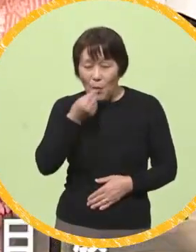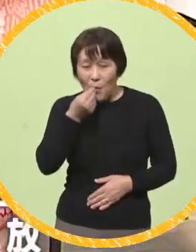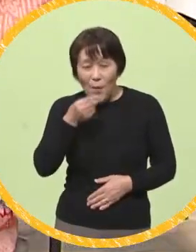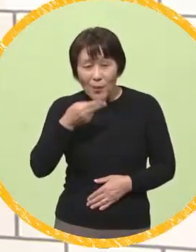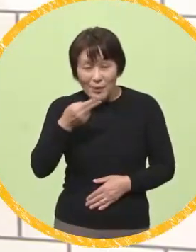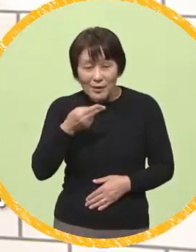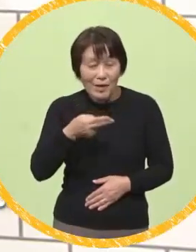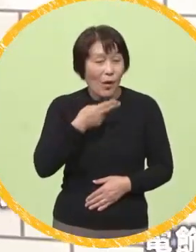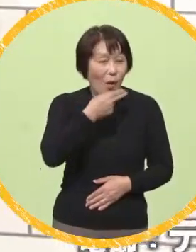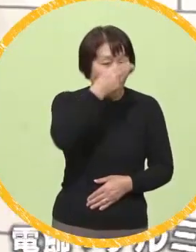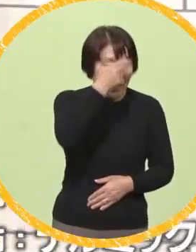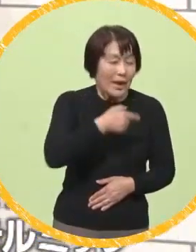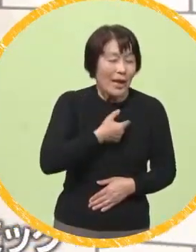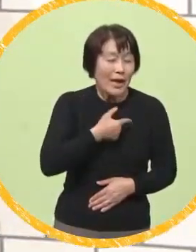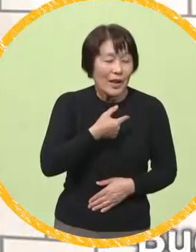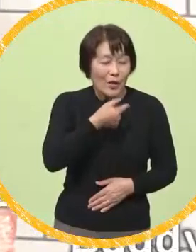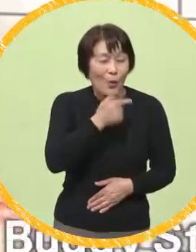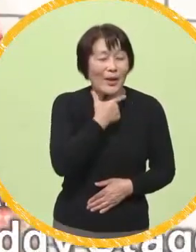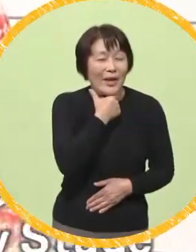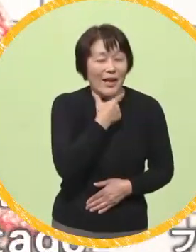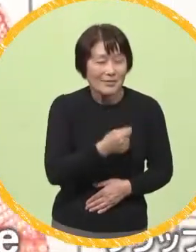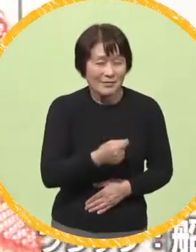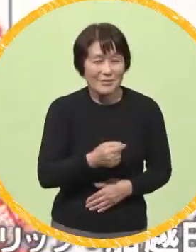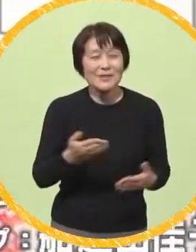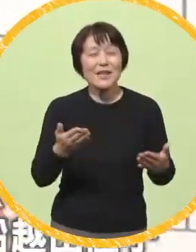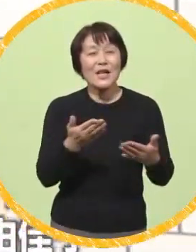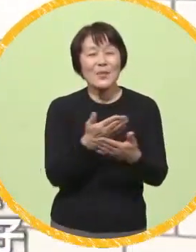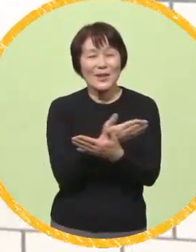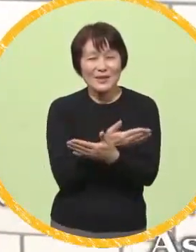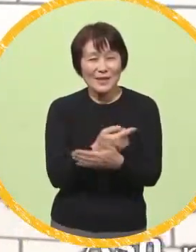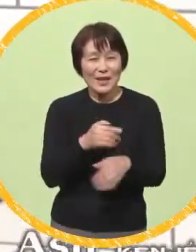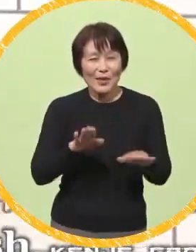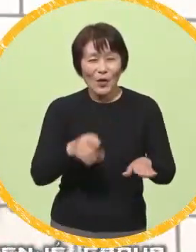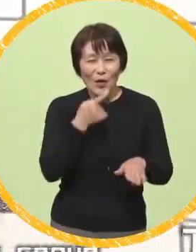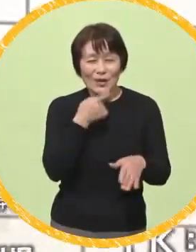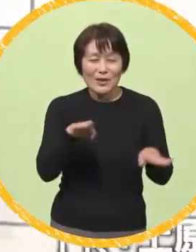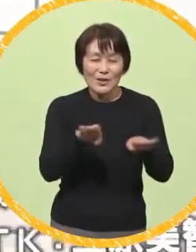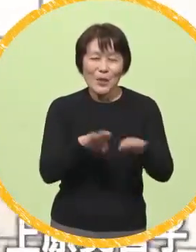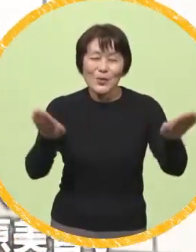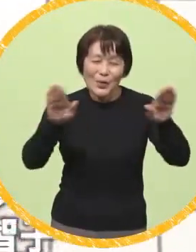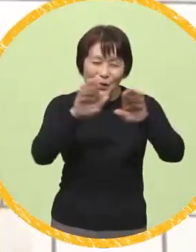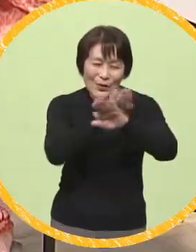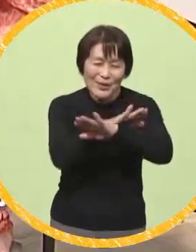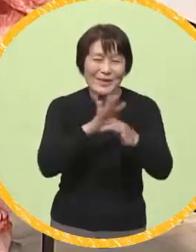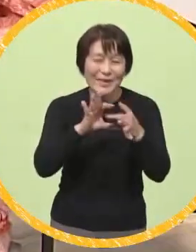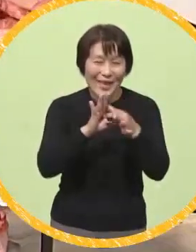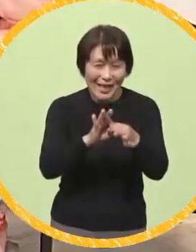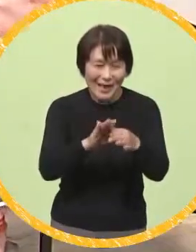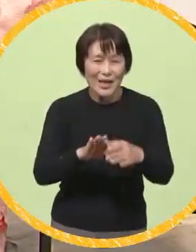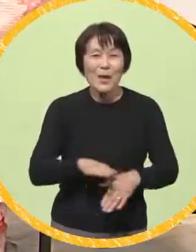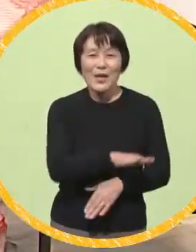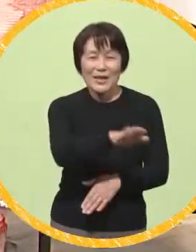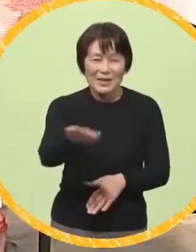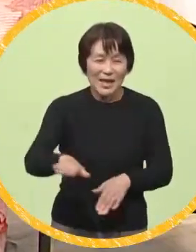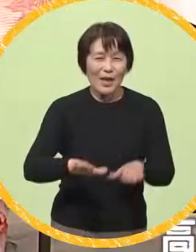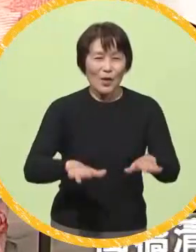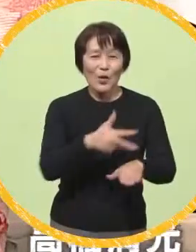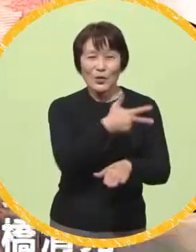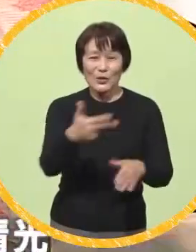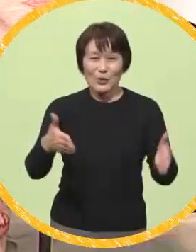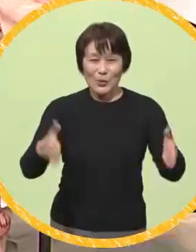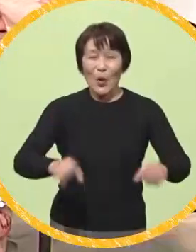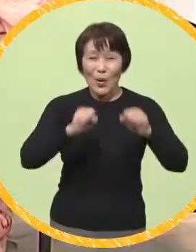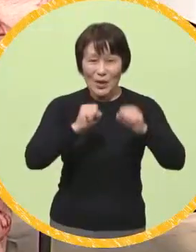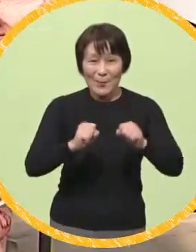なりますね。 いやまあ今日は日曜日の夜ということですから、このままちょっといろいろといただこうかなと思う。皆さん今週もね頑張っていきましょう。